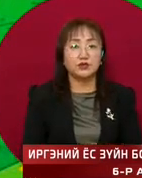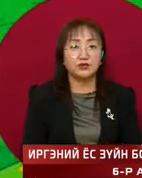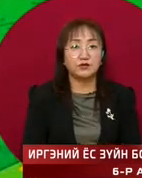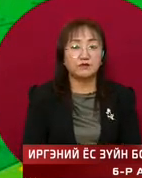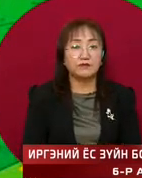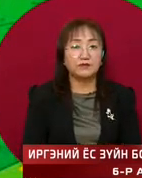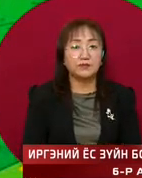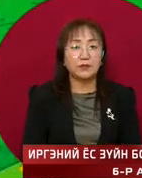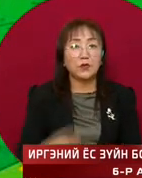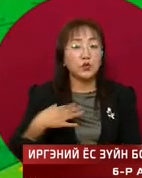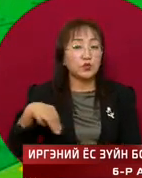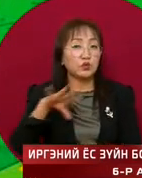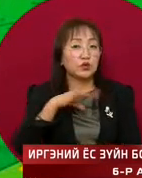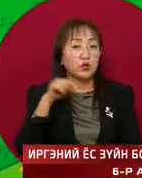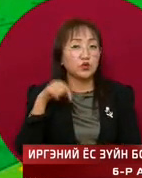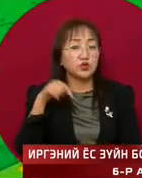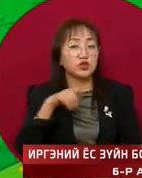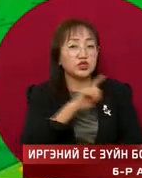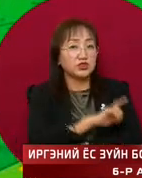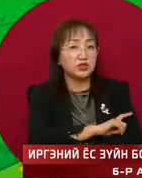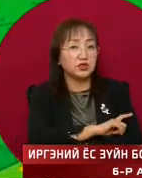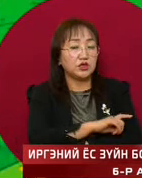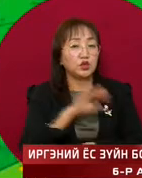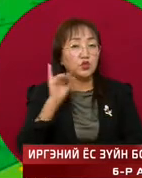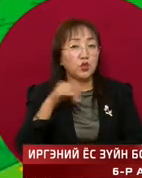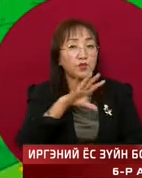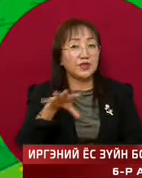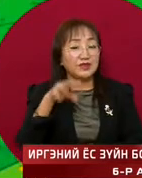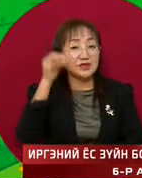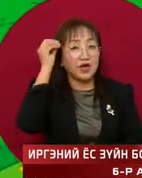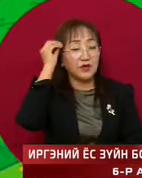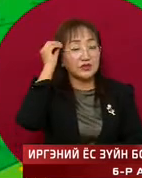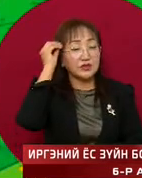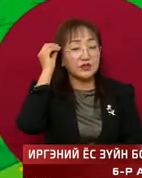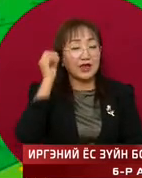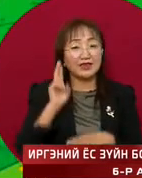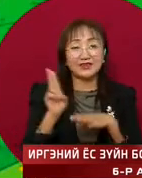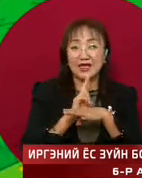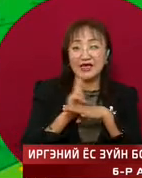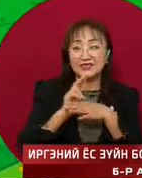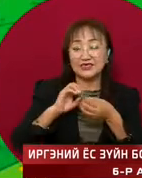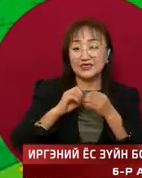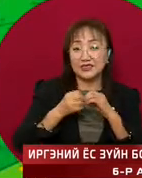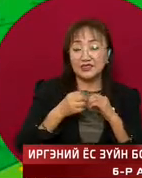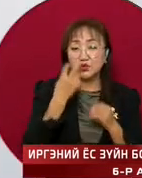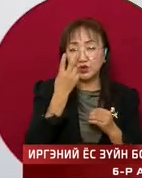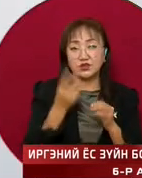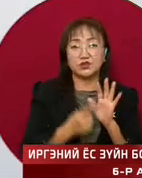За, одоо төл бүгдээрээ өнөөдрийн хичээлээр юуны тухай мэдэж авснаа нэгэн жижигхэн дасгал дээр хамтдаа хийж